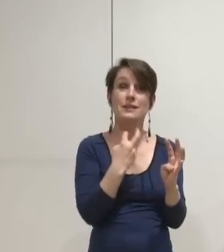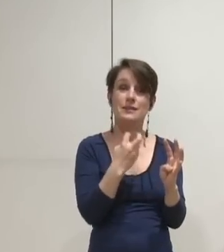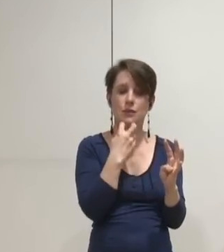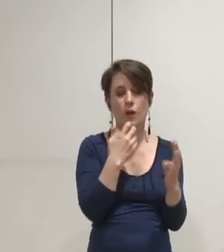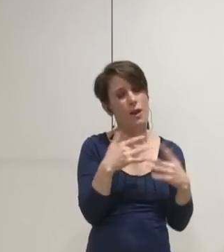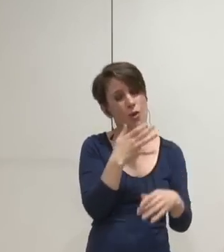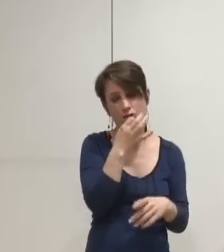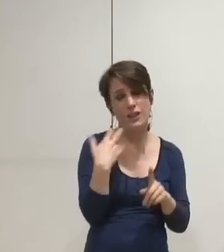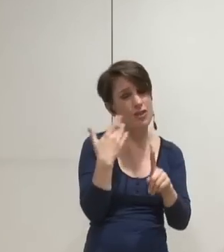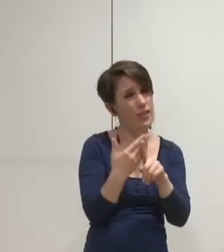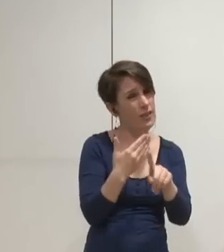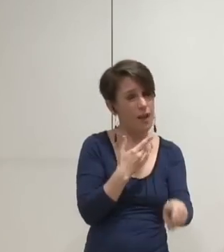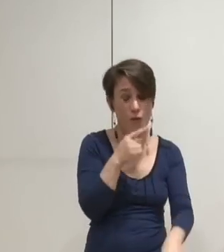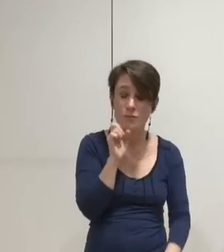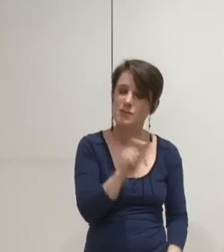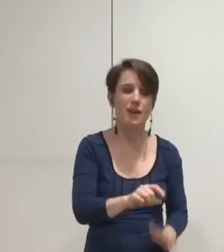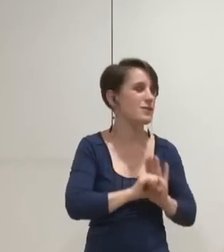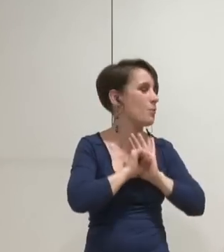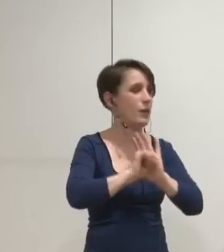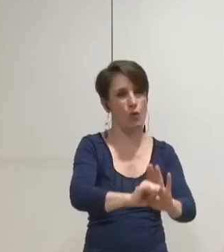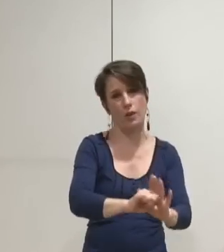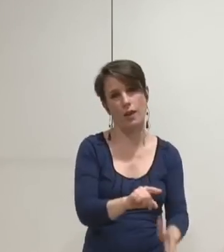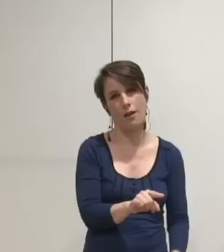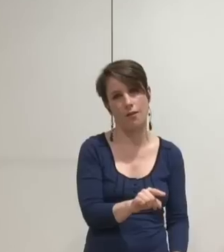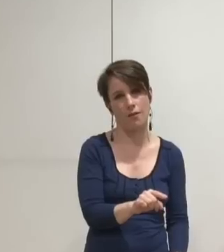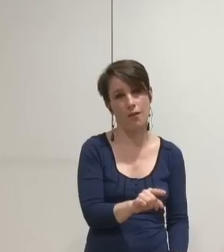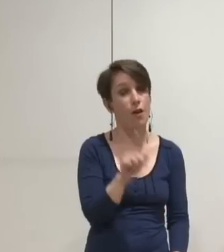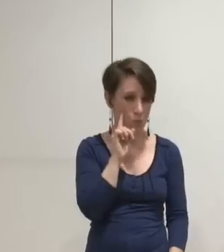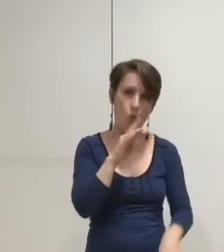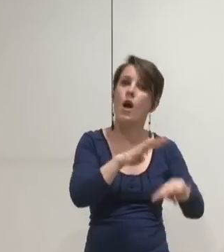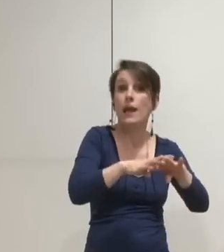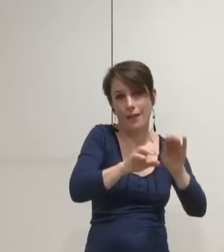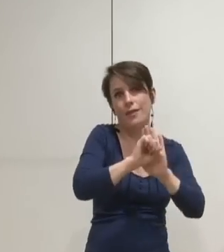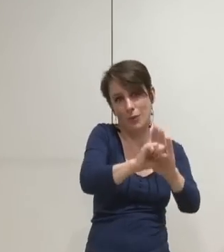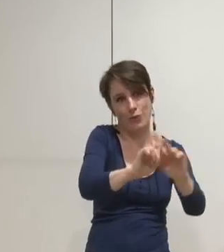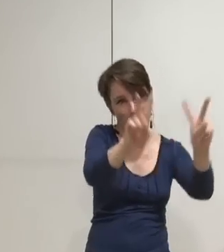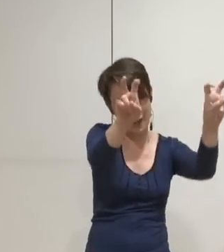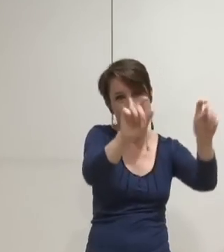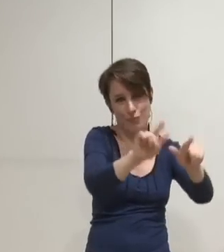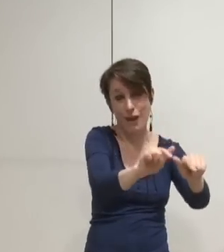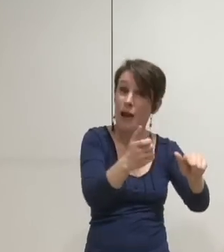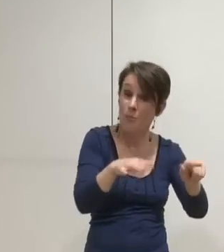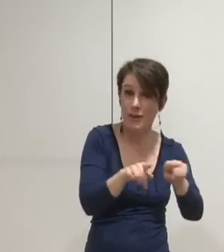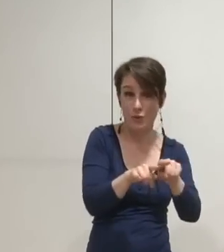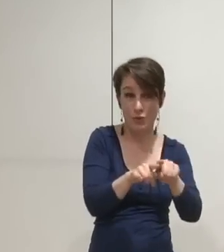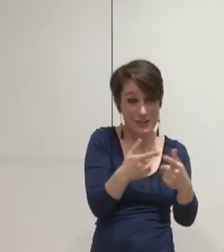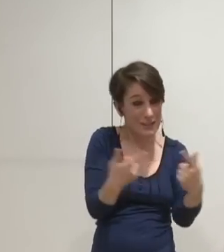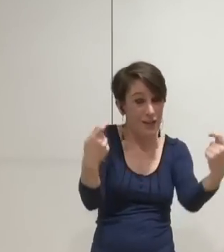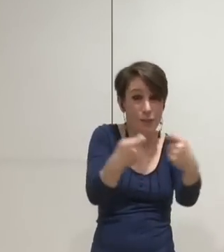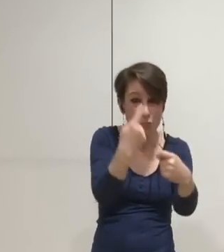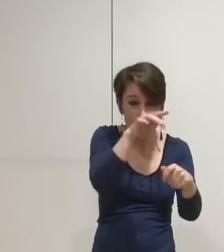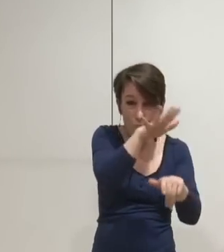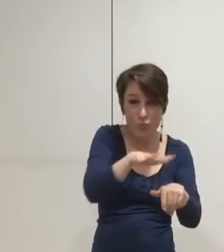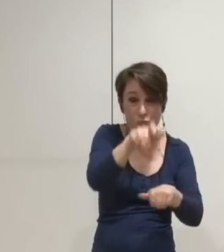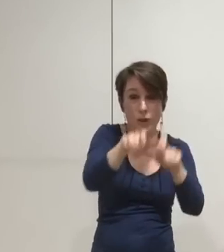prioritaire simplement parce qu'ils sont dans des quartiers prioritaires mais aussi parce qu'ils concneent des habitants de ces quartiers qui sont des